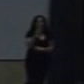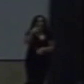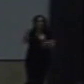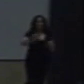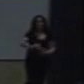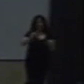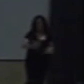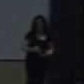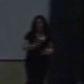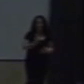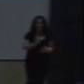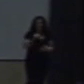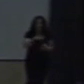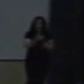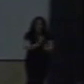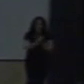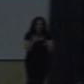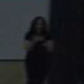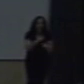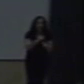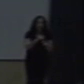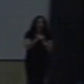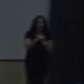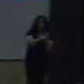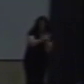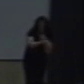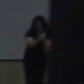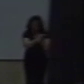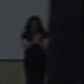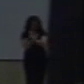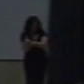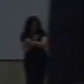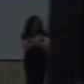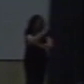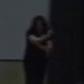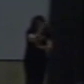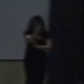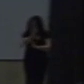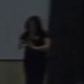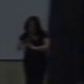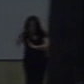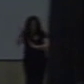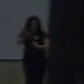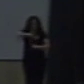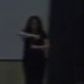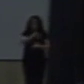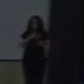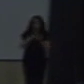Aquí el tema és com amb tots aquests canvis i en aquesta suma ens acabem quedant amb aquesta situació de